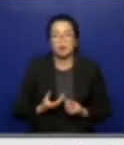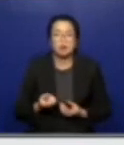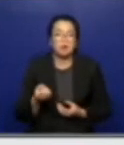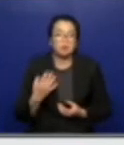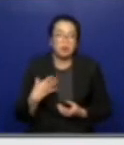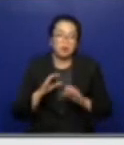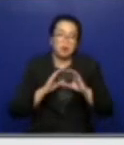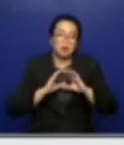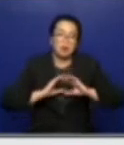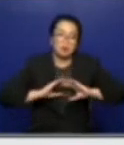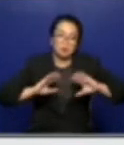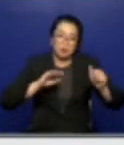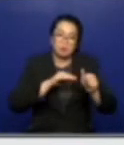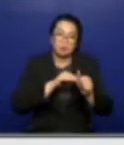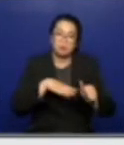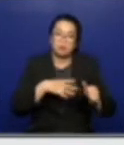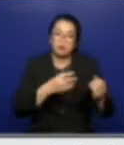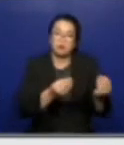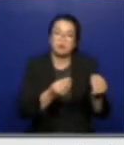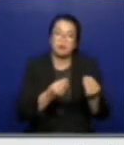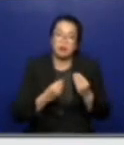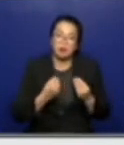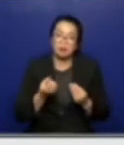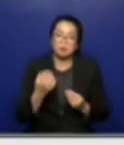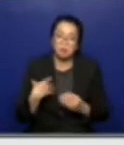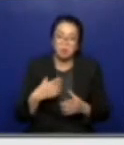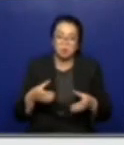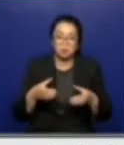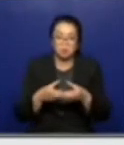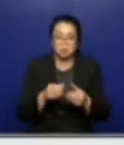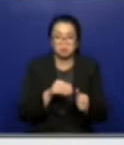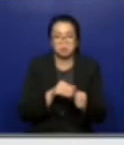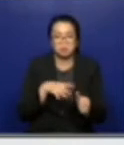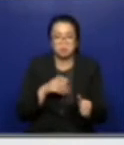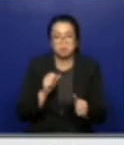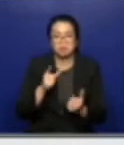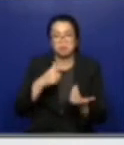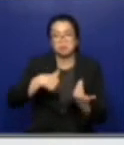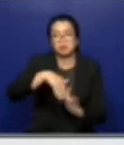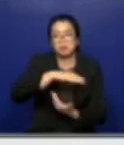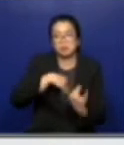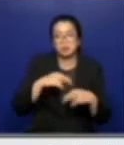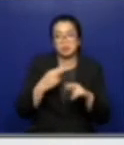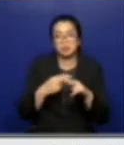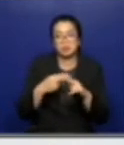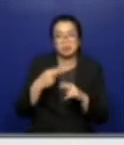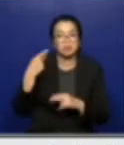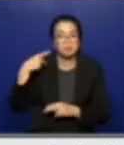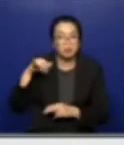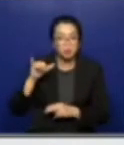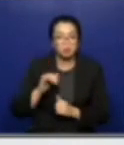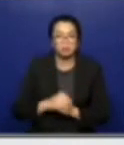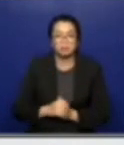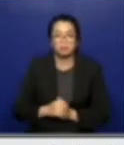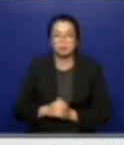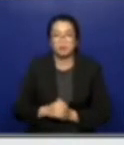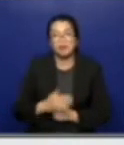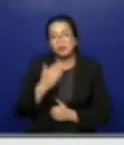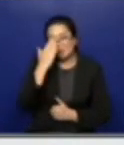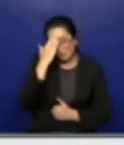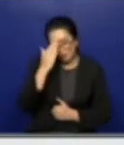จากผู้นำรัฐบาลและผู้นำทีมเศรษฐกิจที่ชื่อท่านประยุทธ์นะครับสวัสดีนะครับท่านเข้ามานั่งฟังพอดี